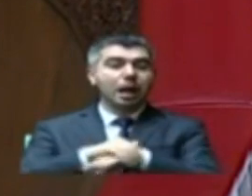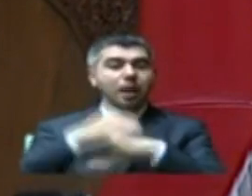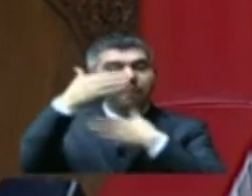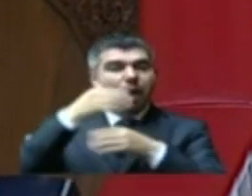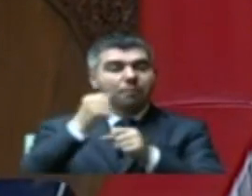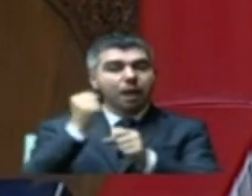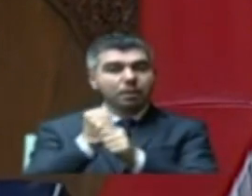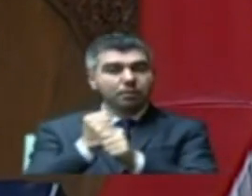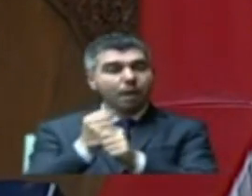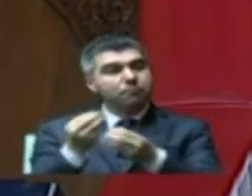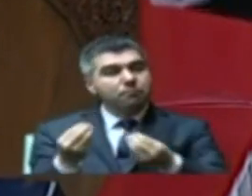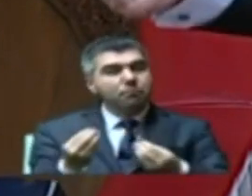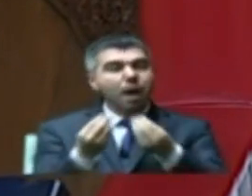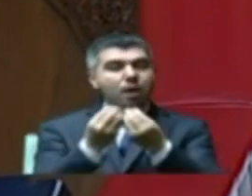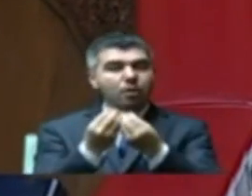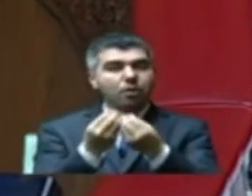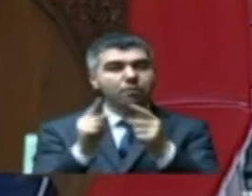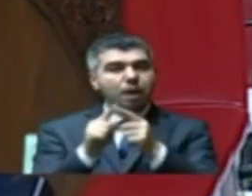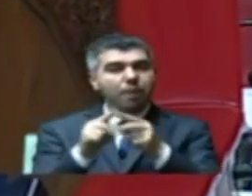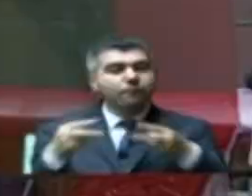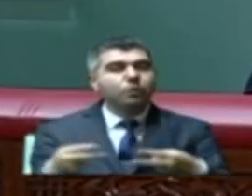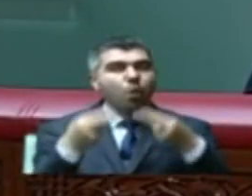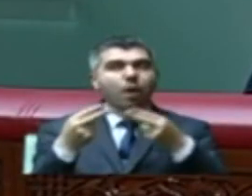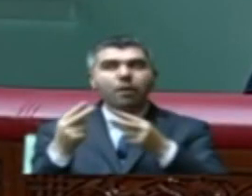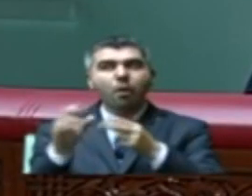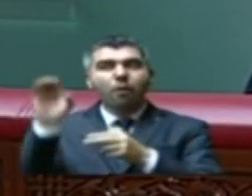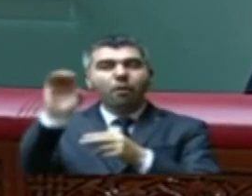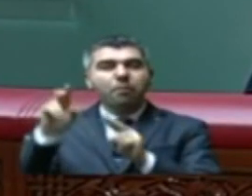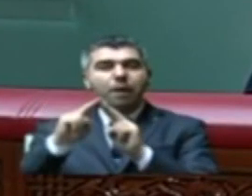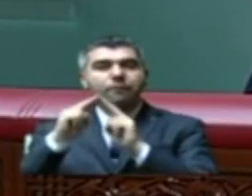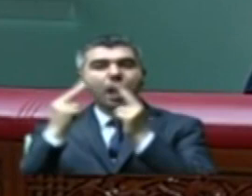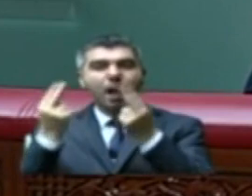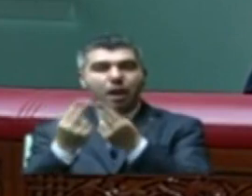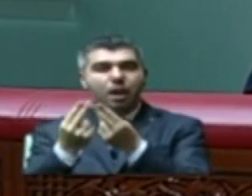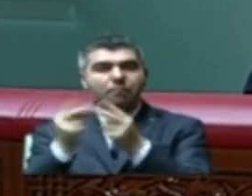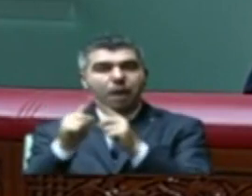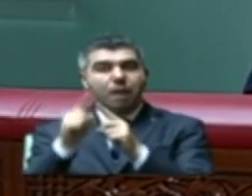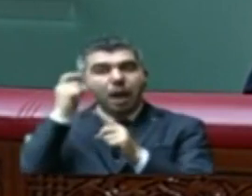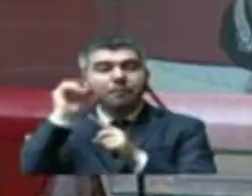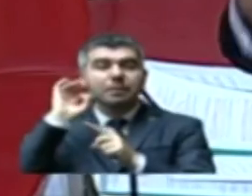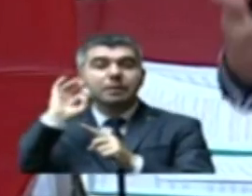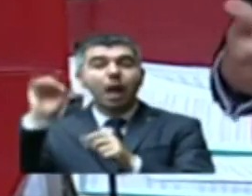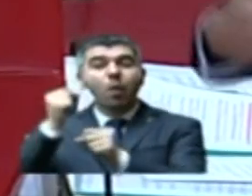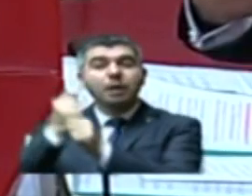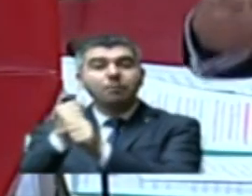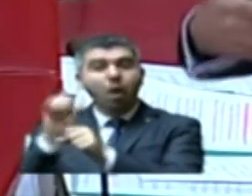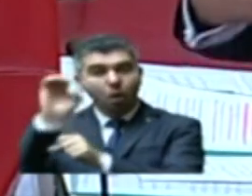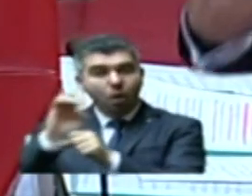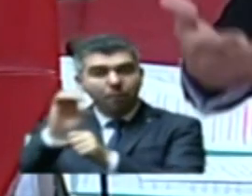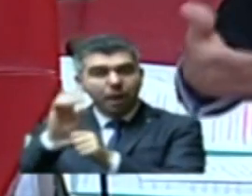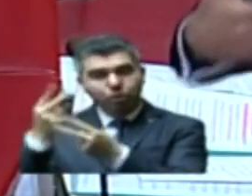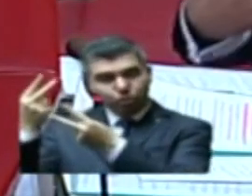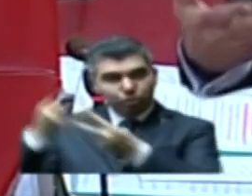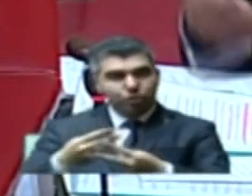خصهم يكونوا وسطاء مع الاسواق الاجنبيه للمنتوج المغربي. بغينا بان الكفاءه اللي راكموها في الخارج يجي مارسوها هنا. حنا اعتقادنا بان